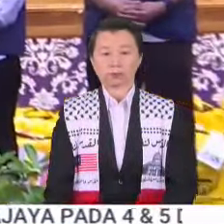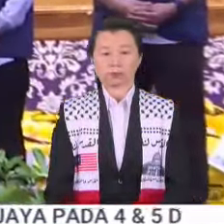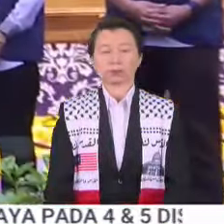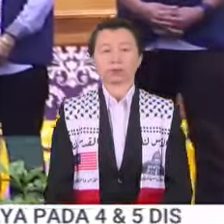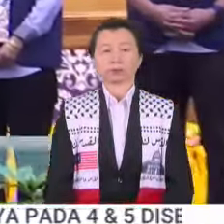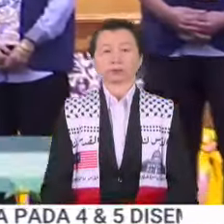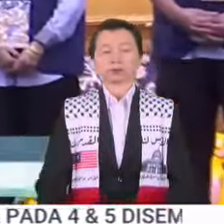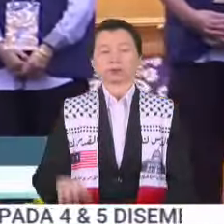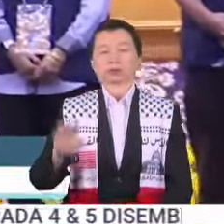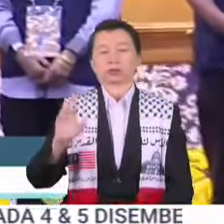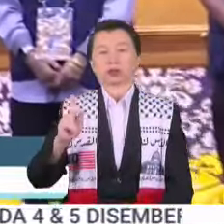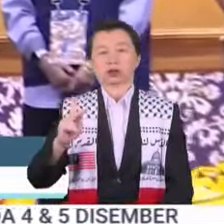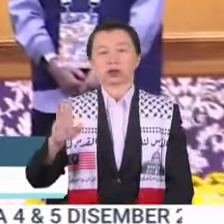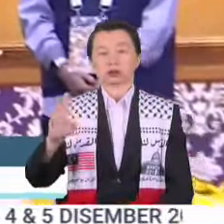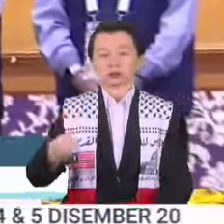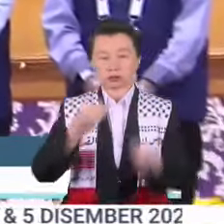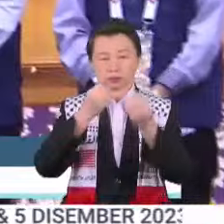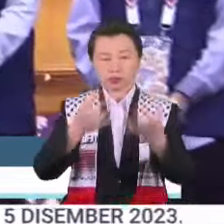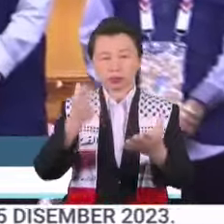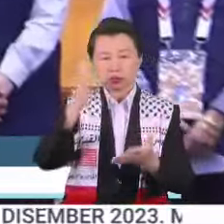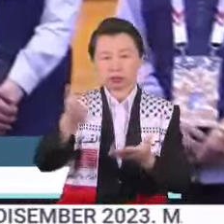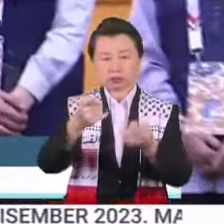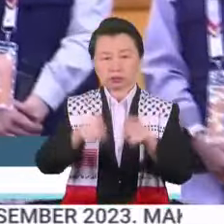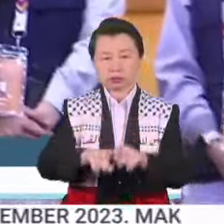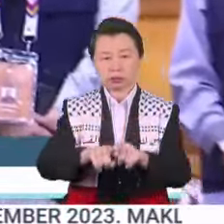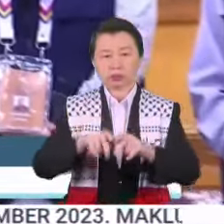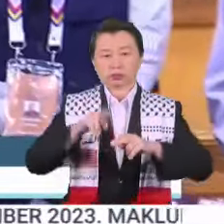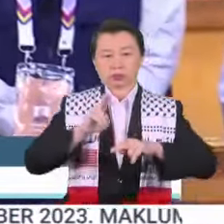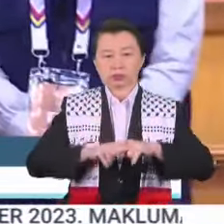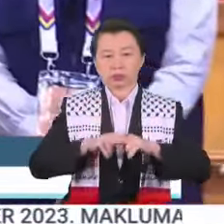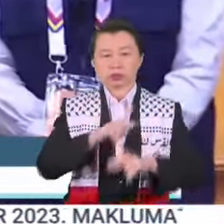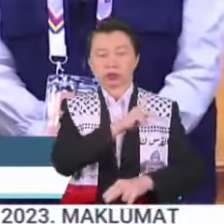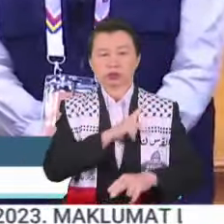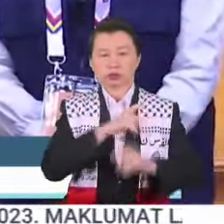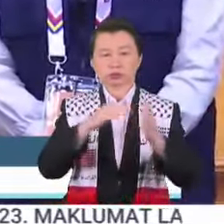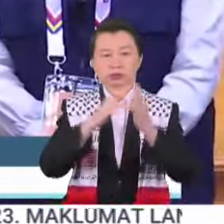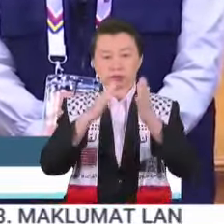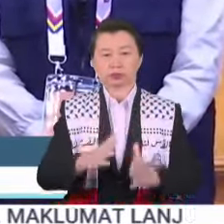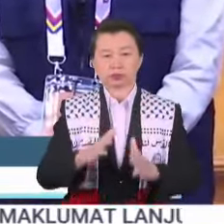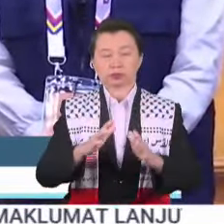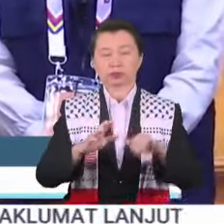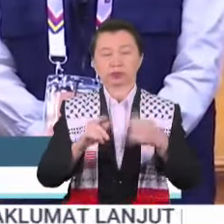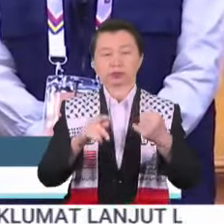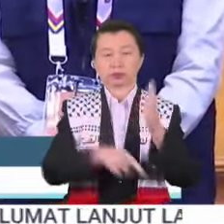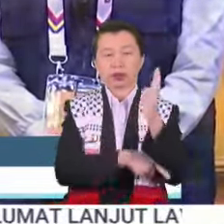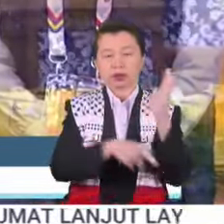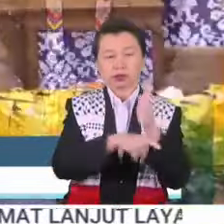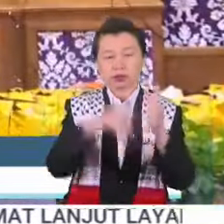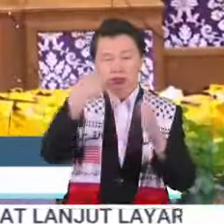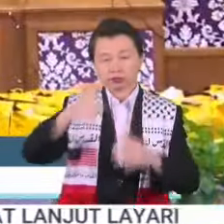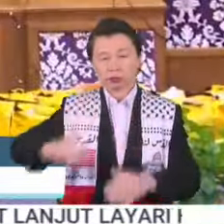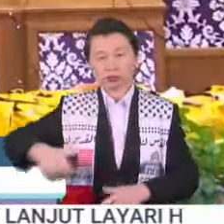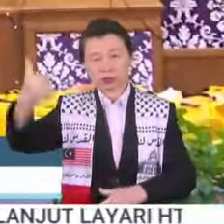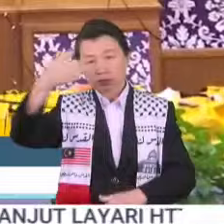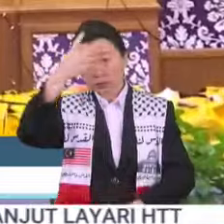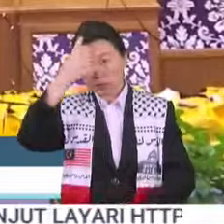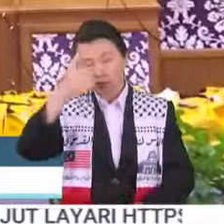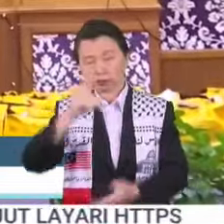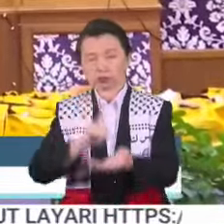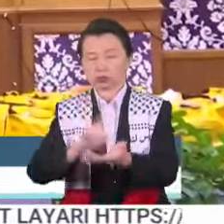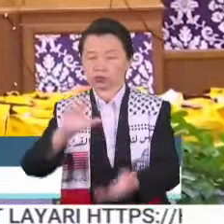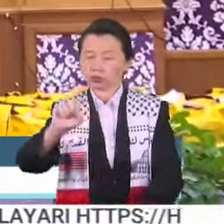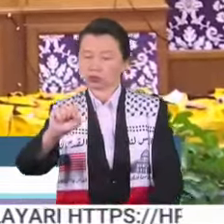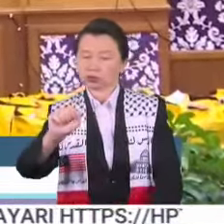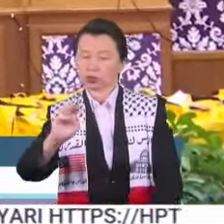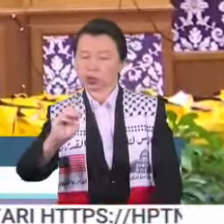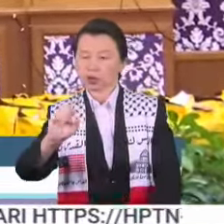Sementara itu, Fahmi turut memaklumkan perubahan dijangka berlaku pada kedudukan Ketua Pembangkang di Parlimen susulan kemenangan Datuk Seri Dr. Ahmad